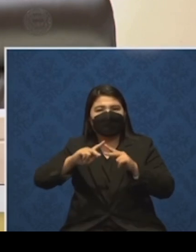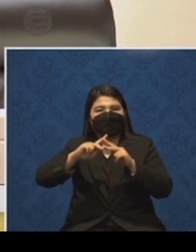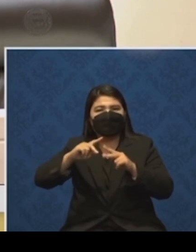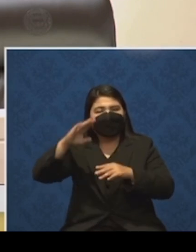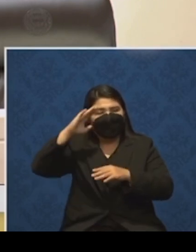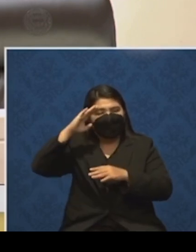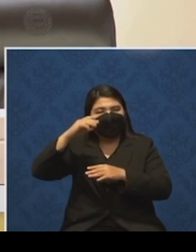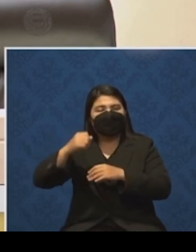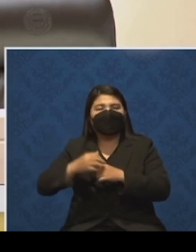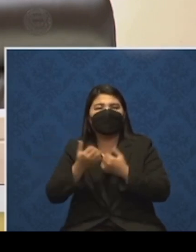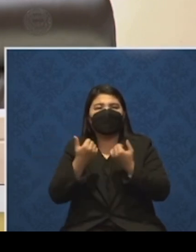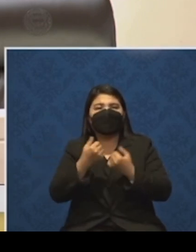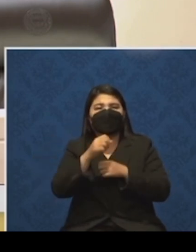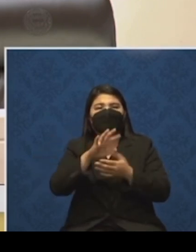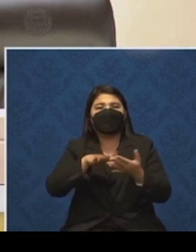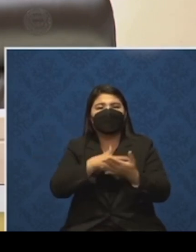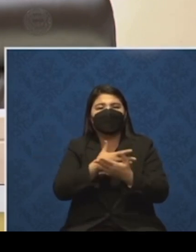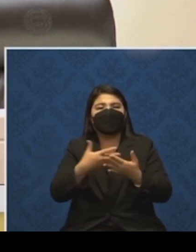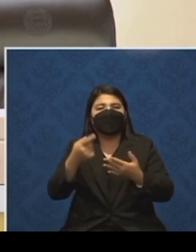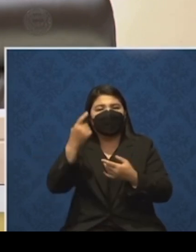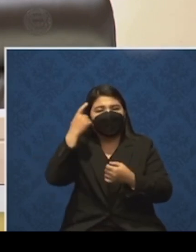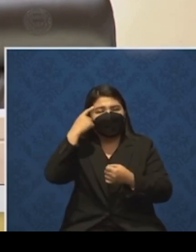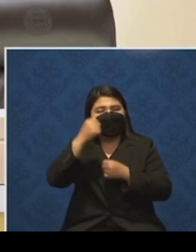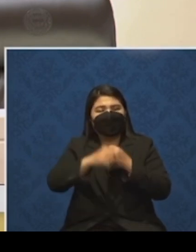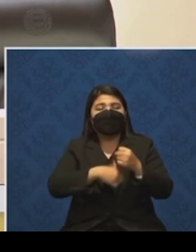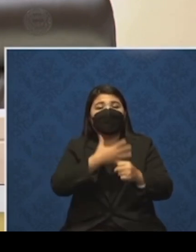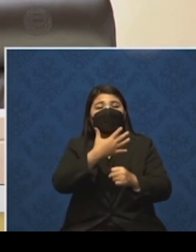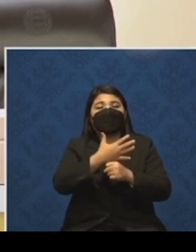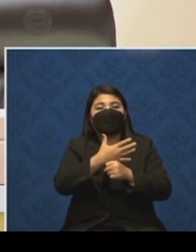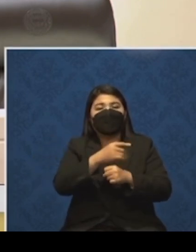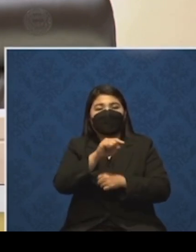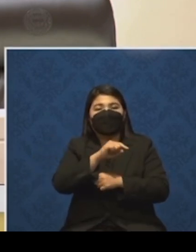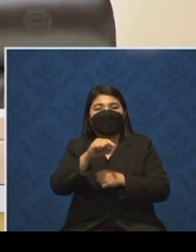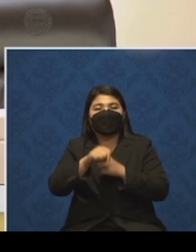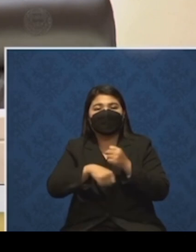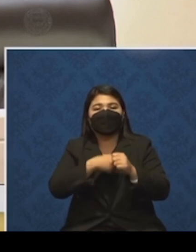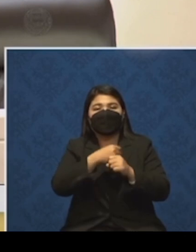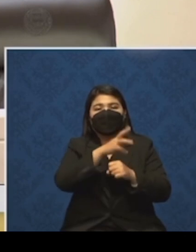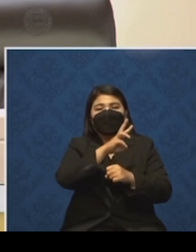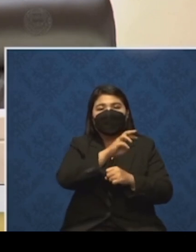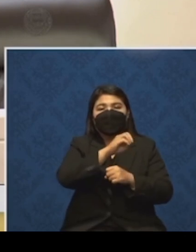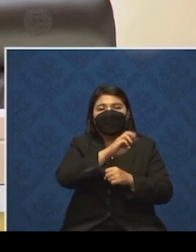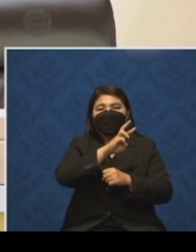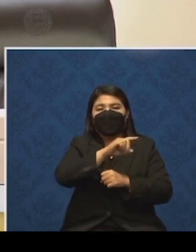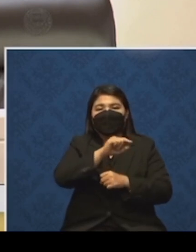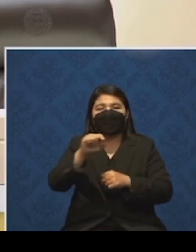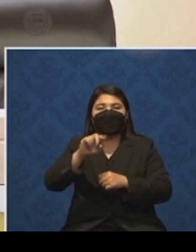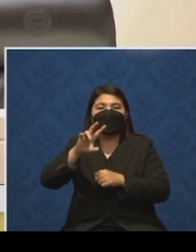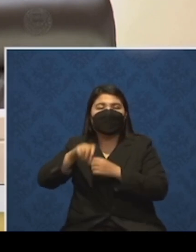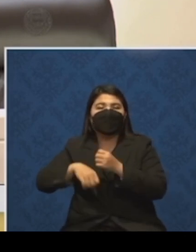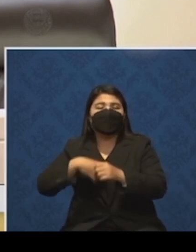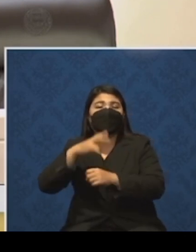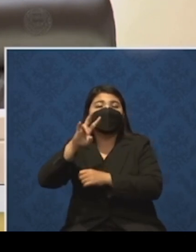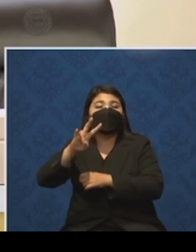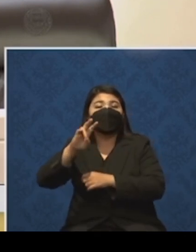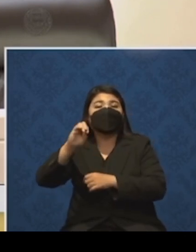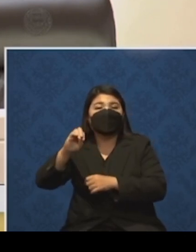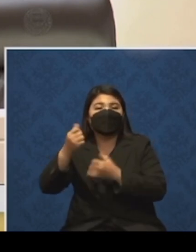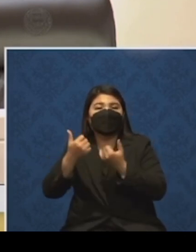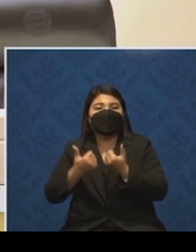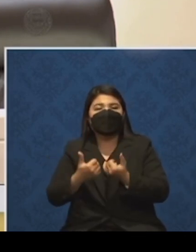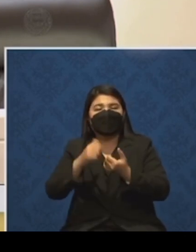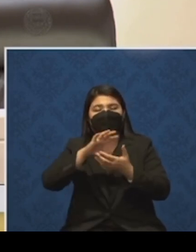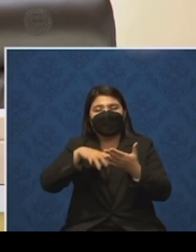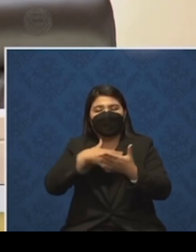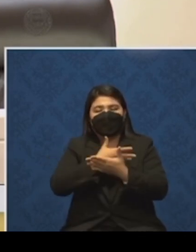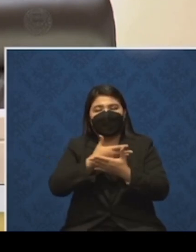การ5ปีในช่วง66ถึง70โดยที่จะมุ่งเน้นในเรื่องของส่งเสริมการวิจัยพัฒนายุทธปกร